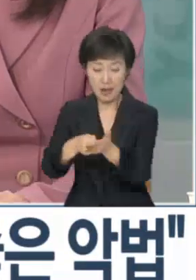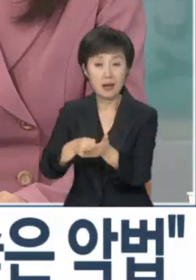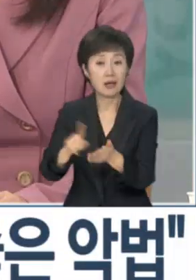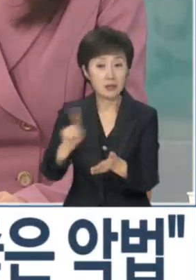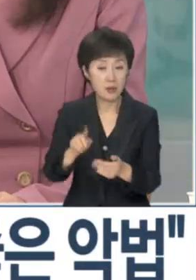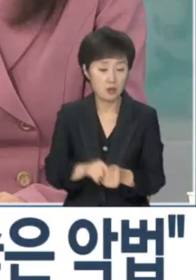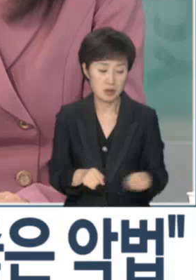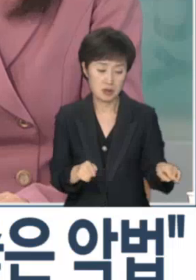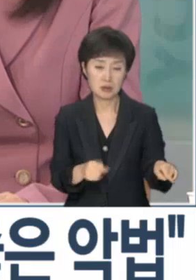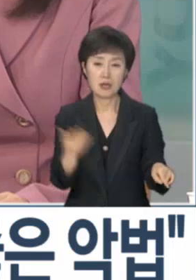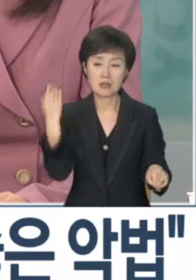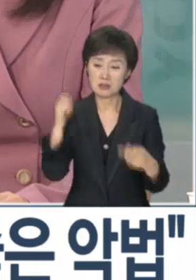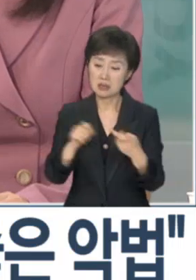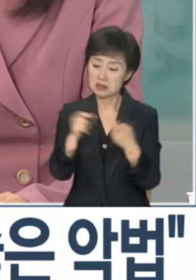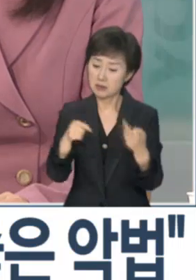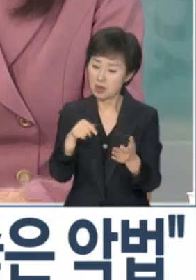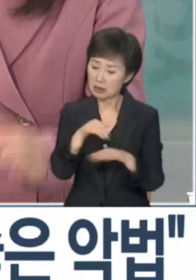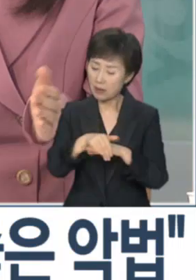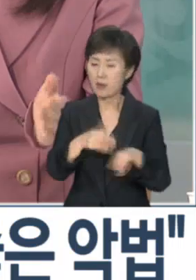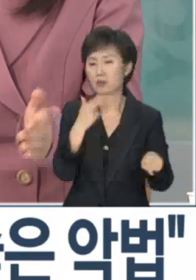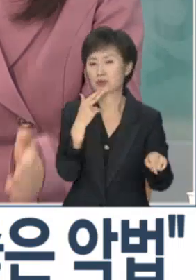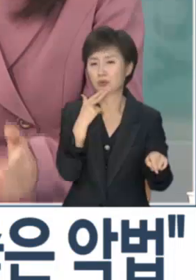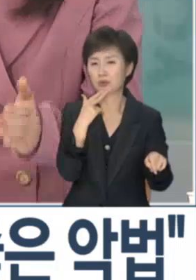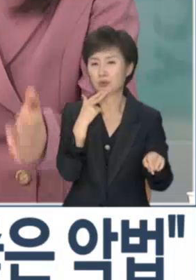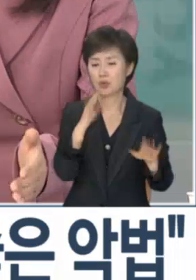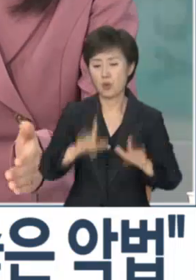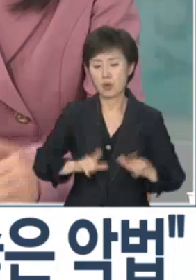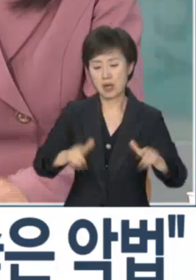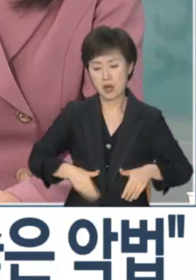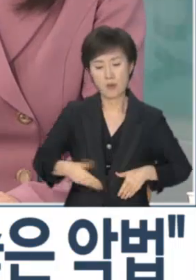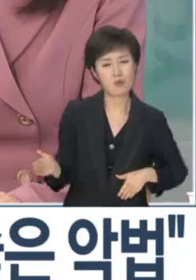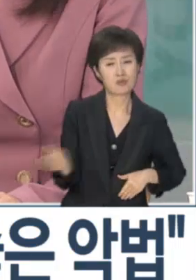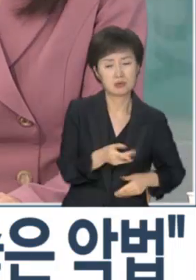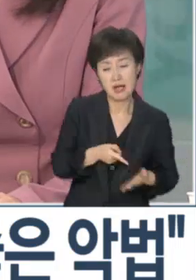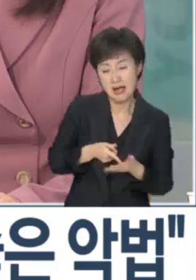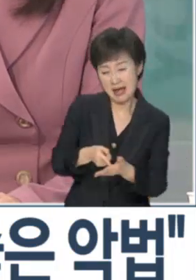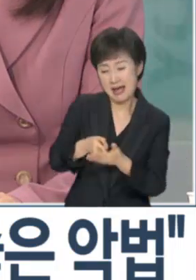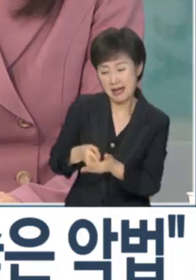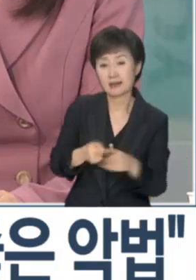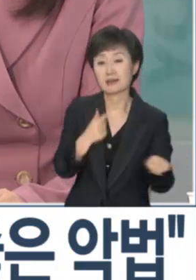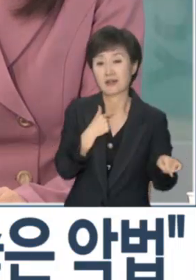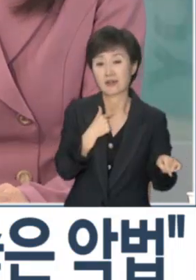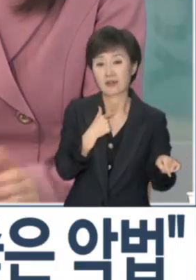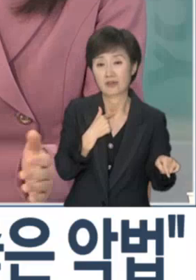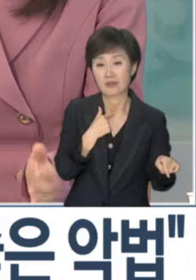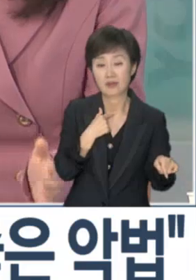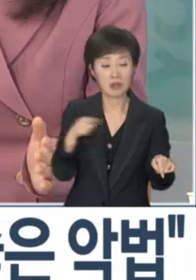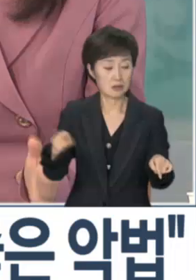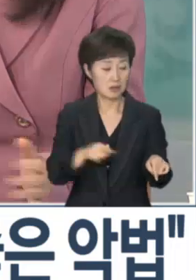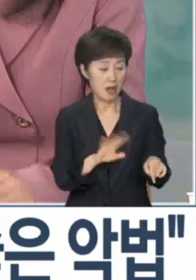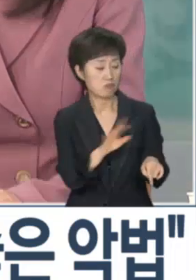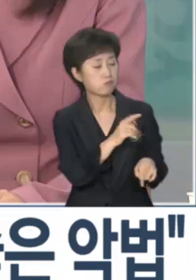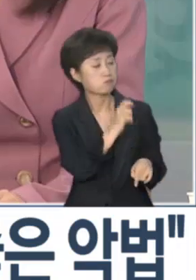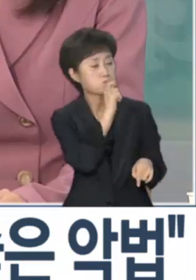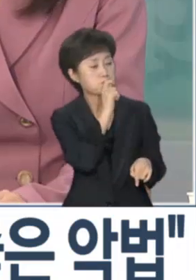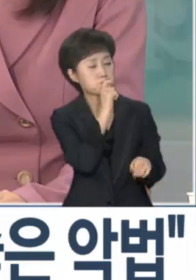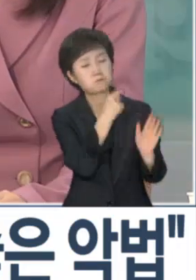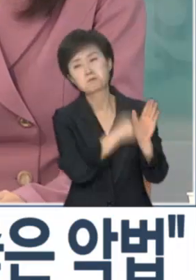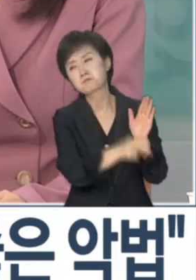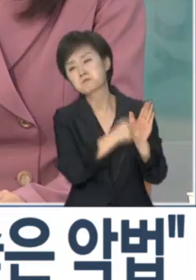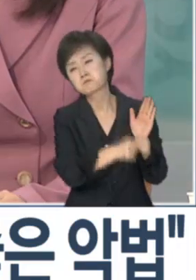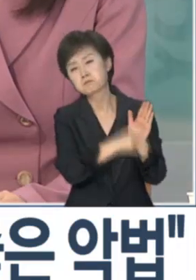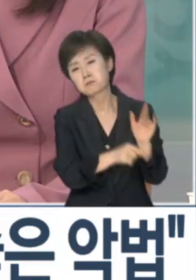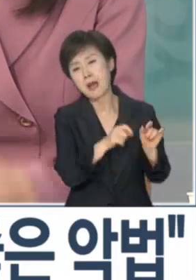민주당이 12월에 예정했던 것이라기보다는 이미 올해 봄부터 추진해 왔던 것을 국민의힘이 호응하지 않았기 때문에